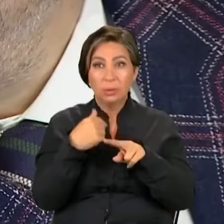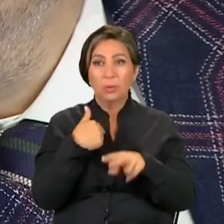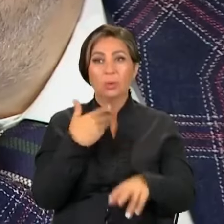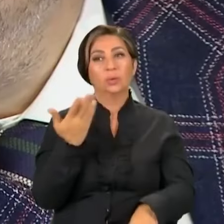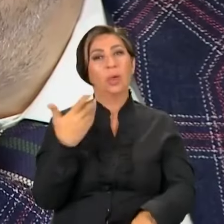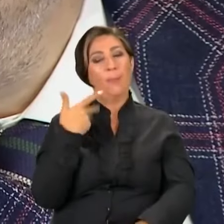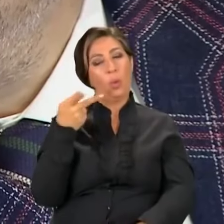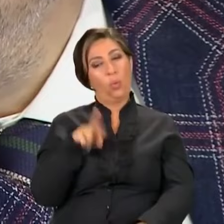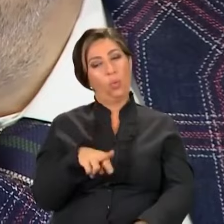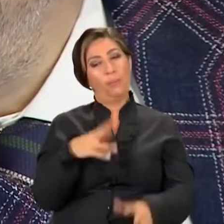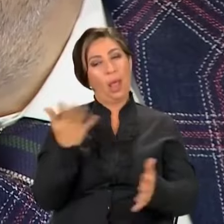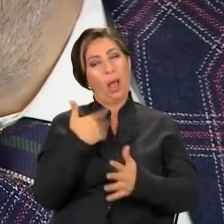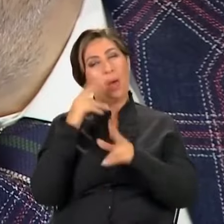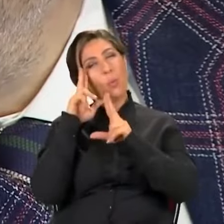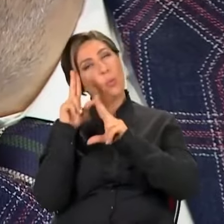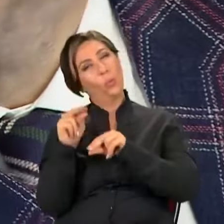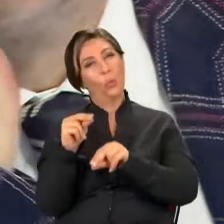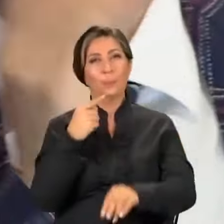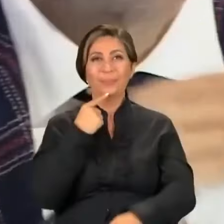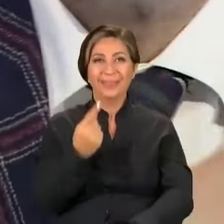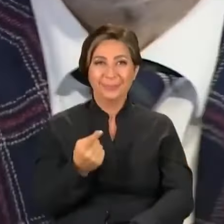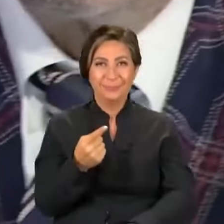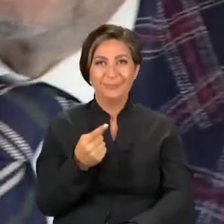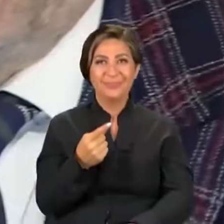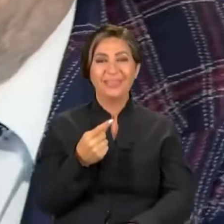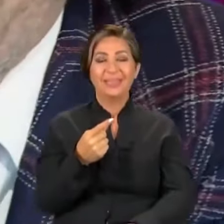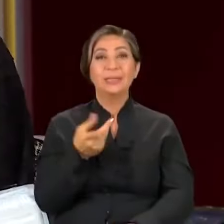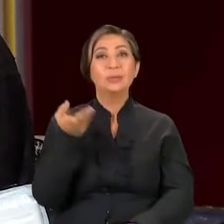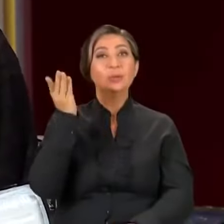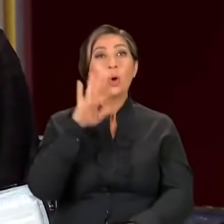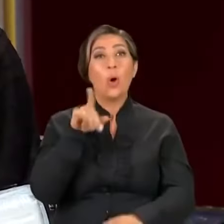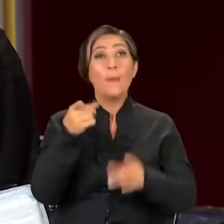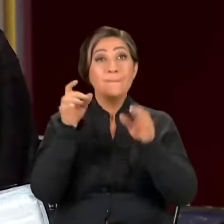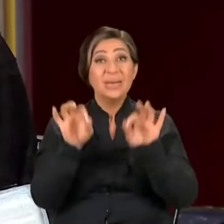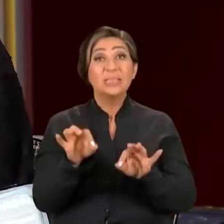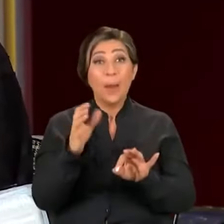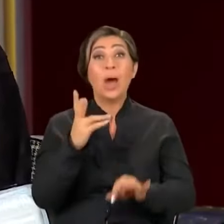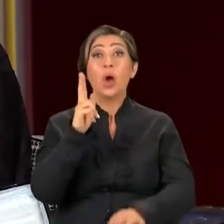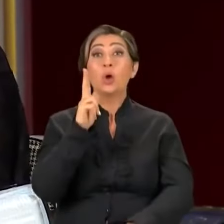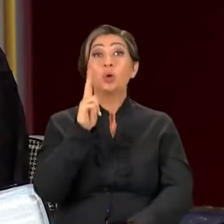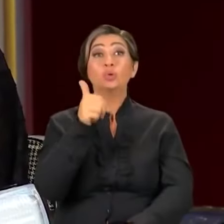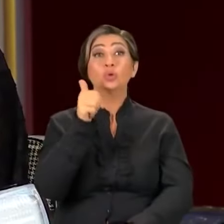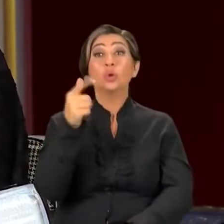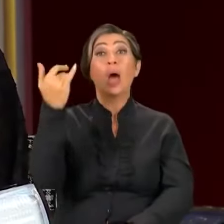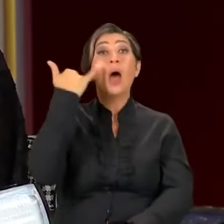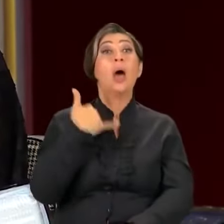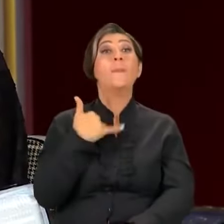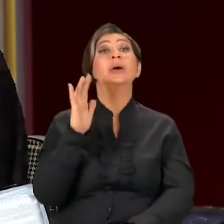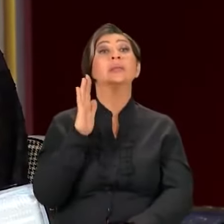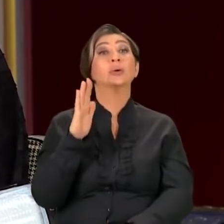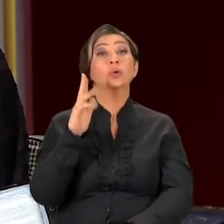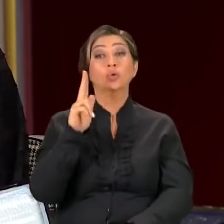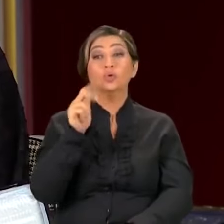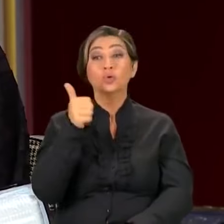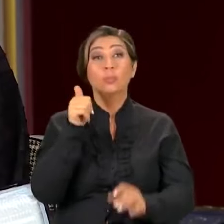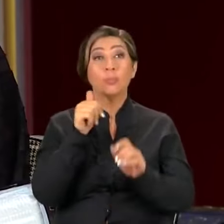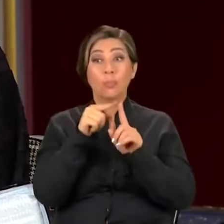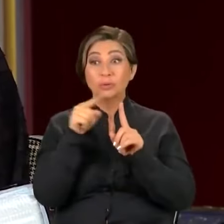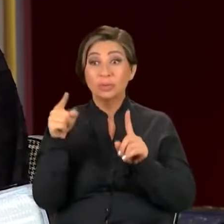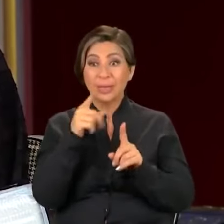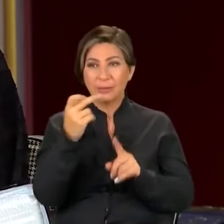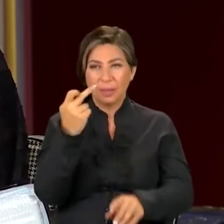ki ya öldüm ya da hala uyuyorum dedim. Sonra öyle başladı ama 3 gün beni aramadı ondan sonra. 3 gün boyunca